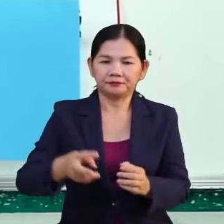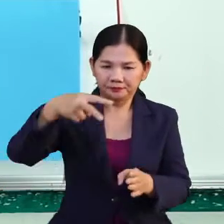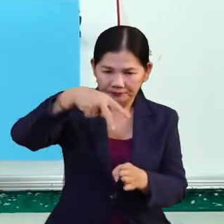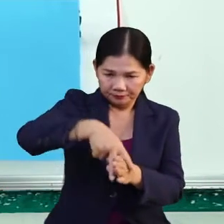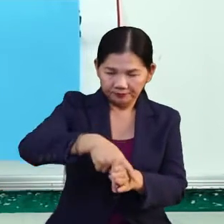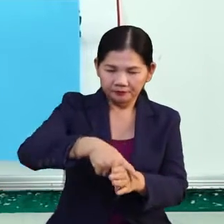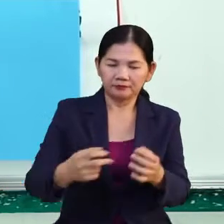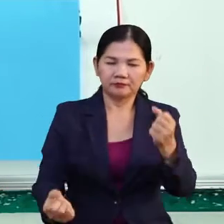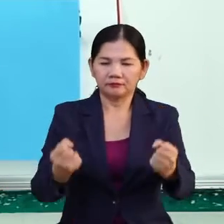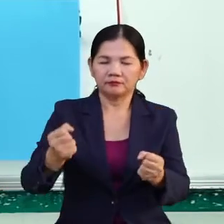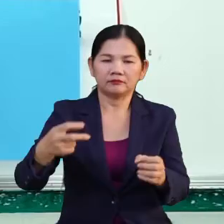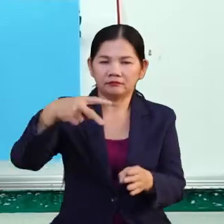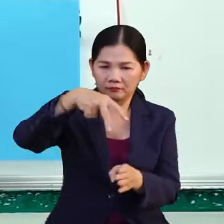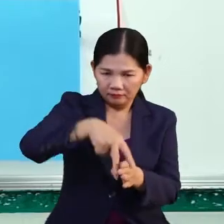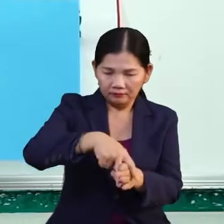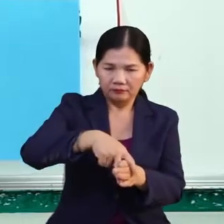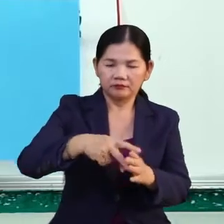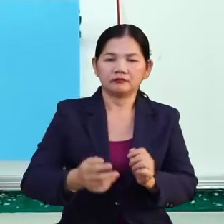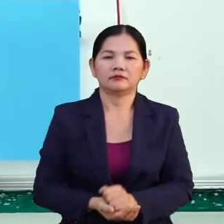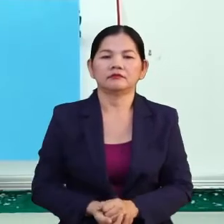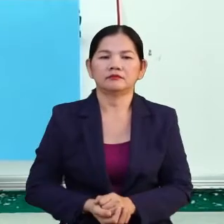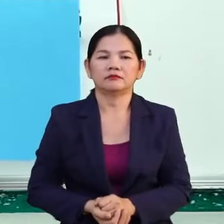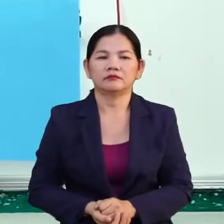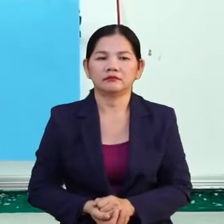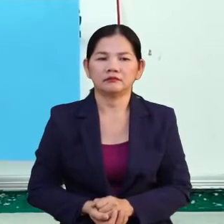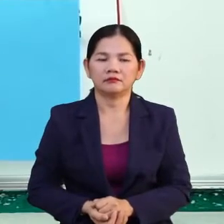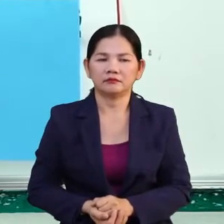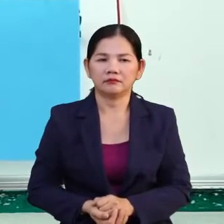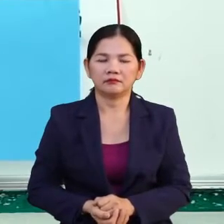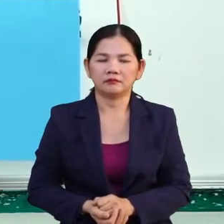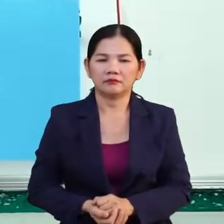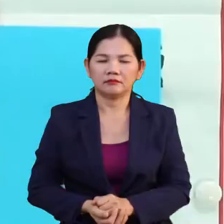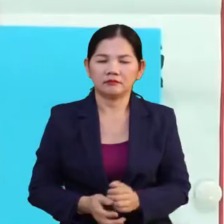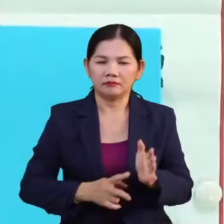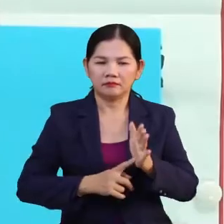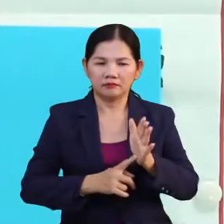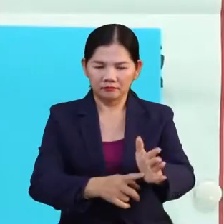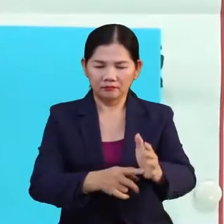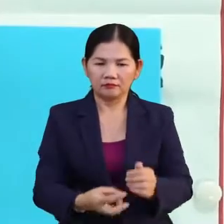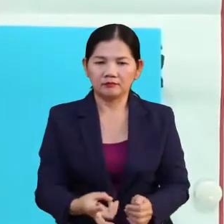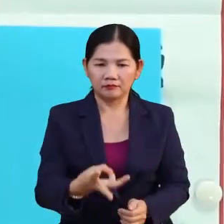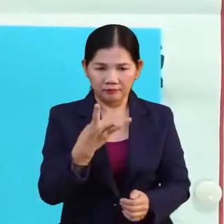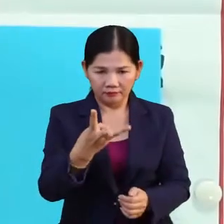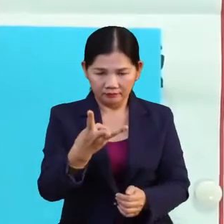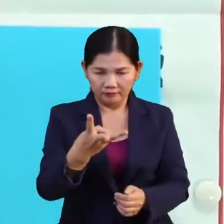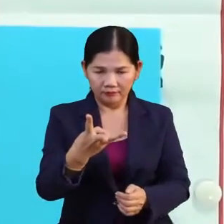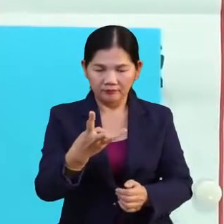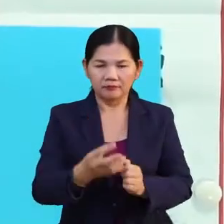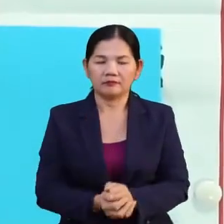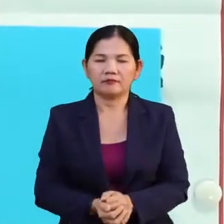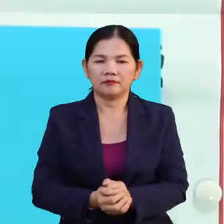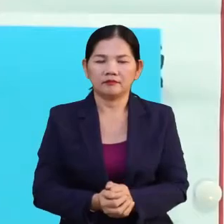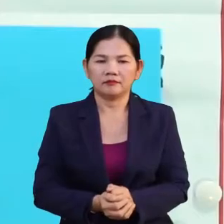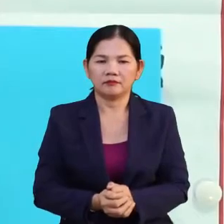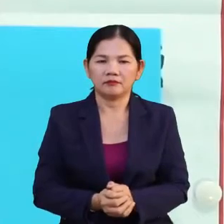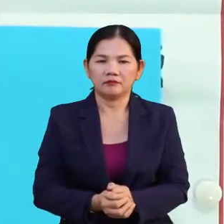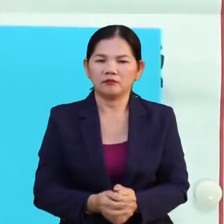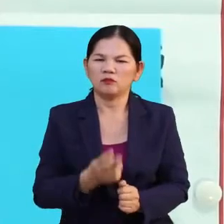នៅពេលជិះរថយន្តអញ្ចឹងចំណុចដែលអ្នកគ្រូបង្ហាញនៅពេលនេះមាន3ចំណុចណាកូនចាមិន